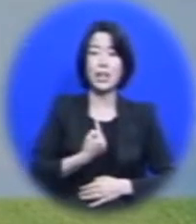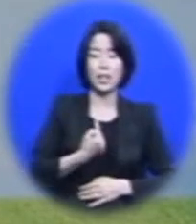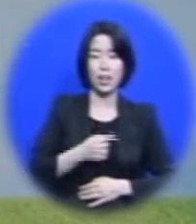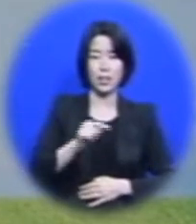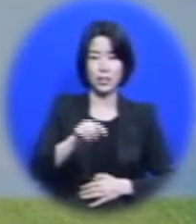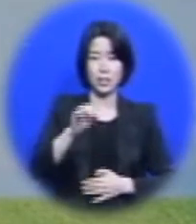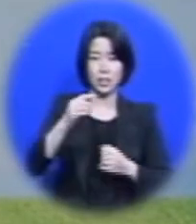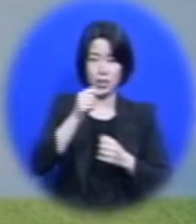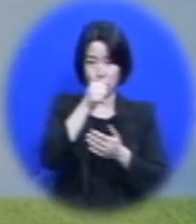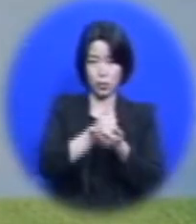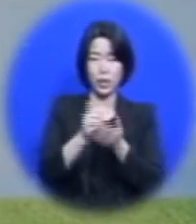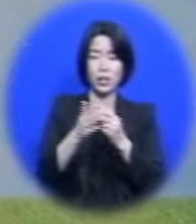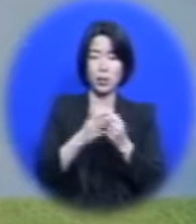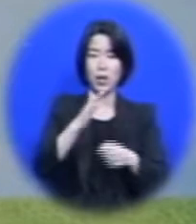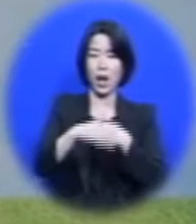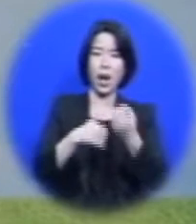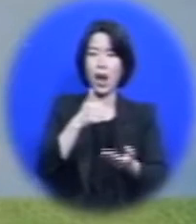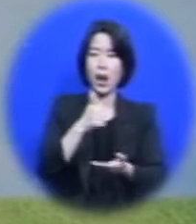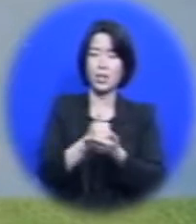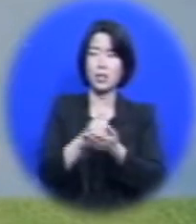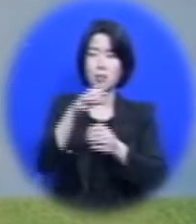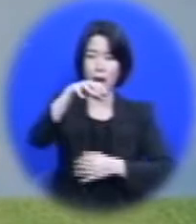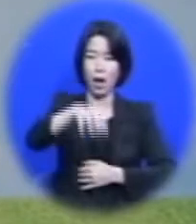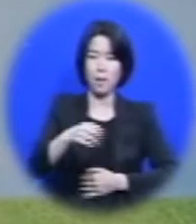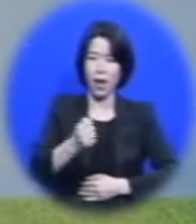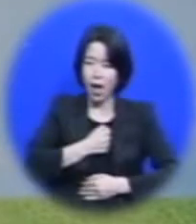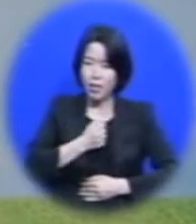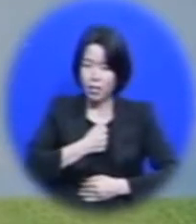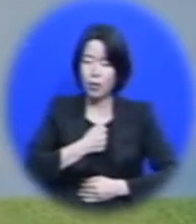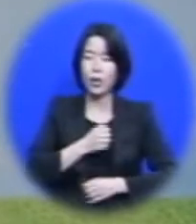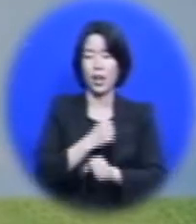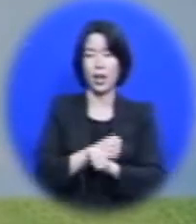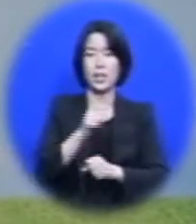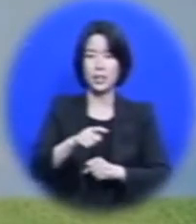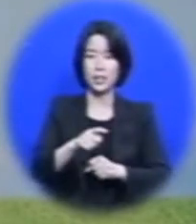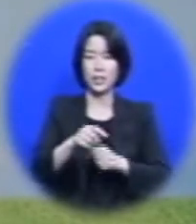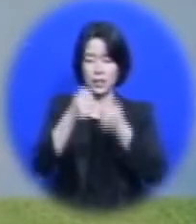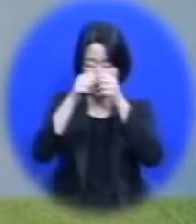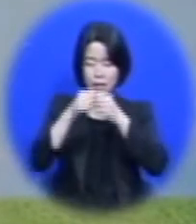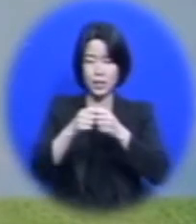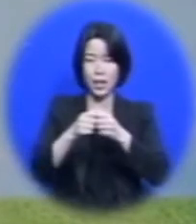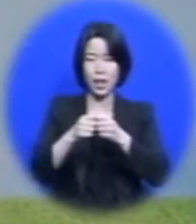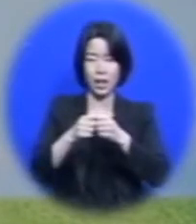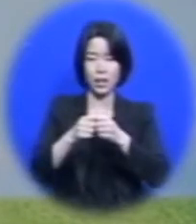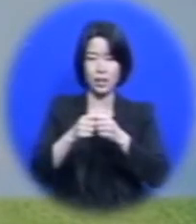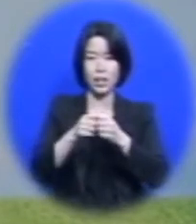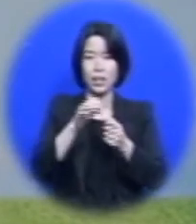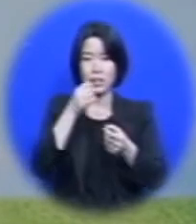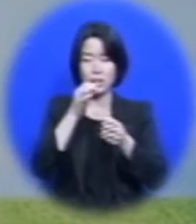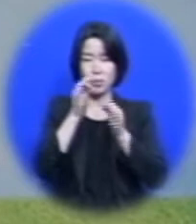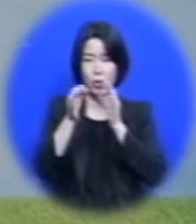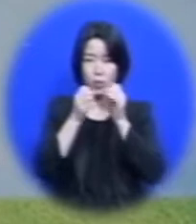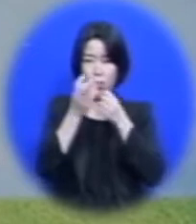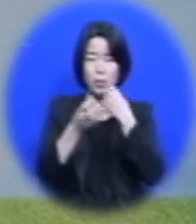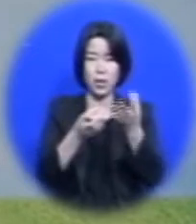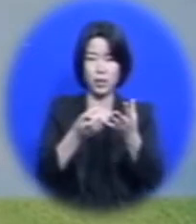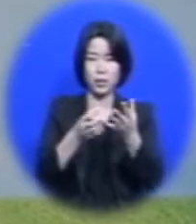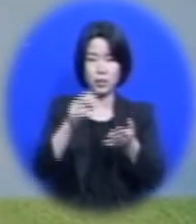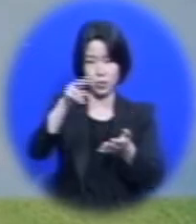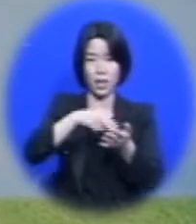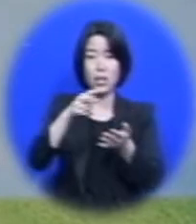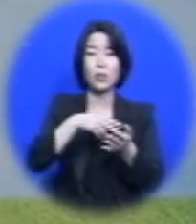죄로 인해서 하나님 앞에 애통해하는 그 적나라한 고백을 우리가 읽는 겁니다. 양심의